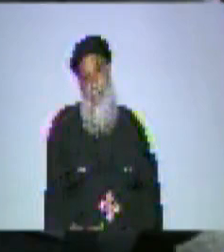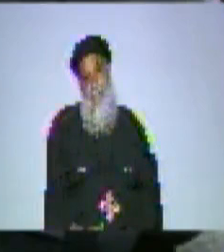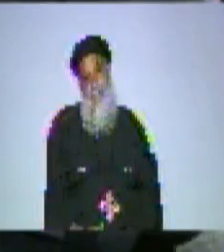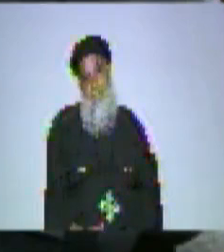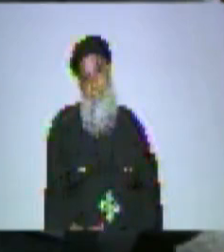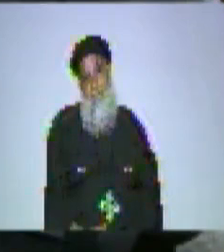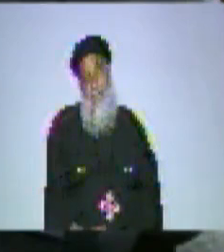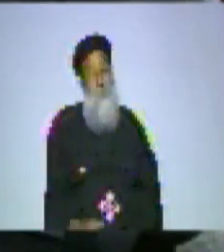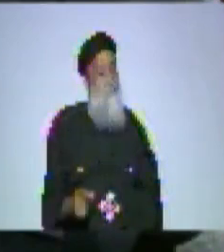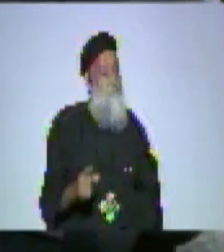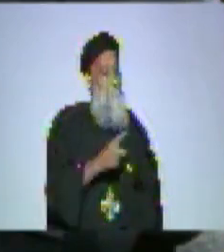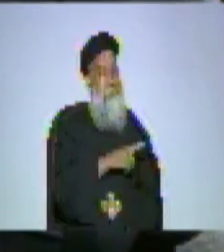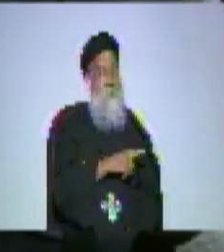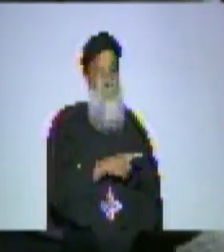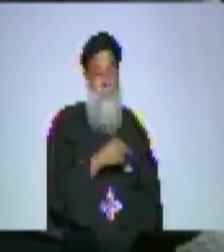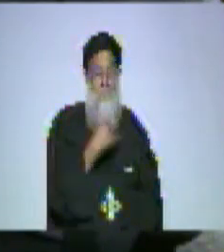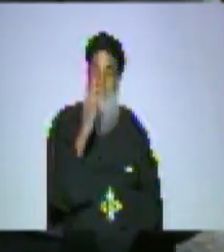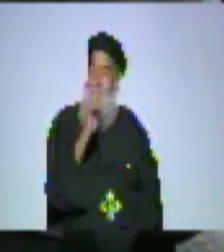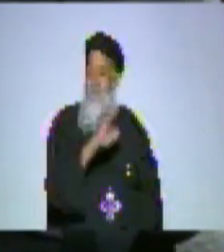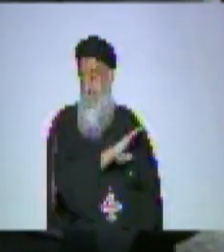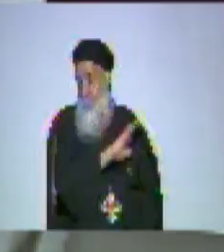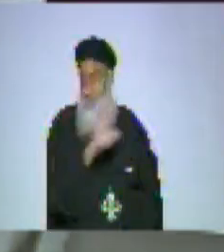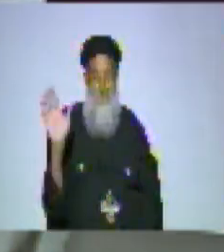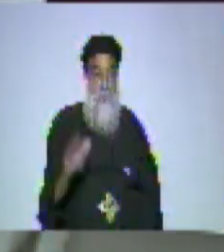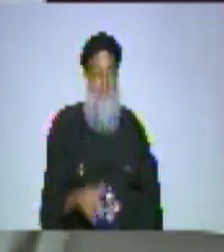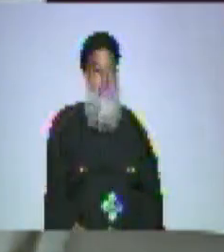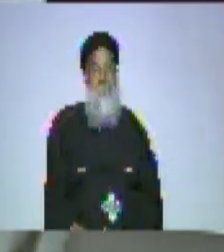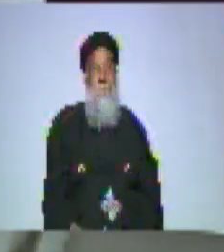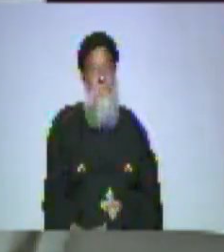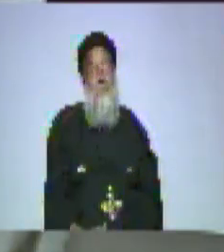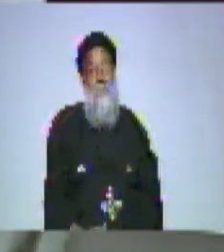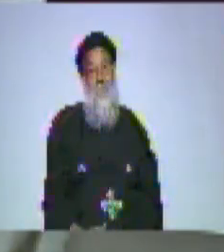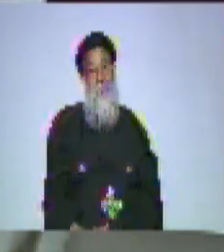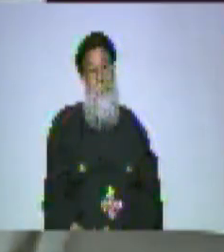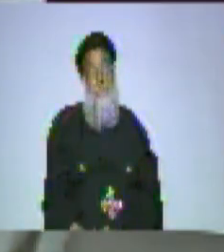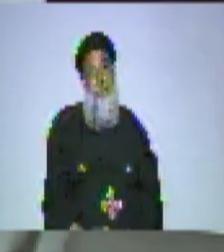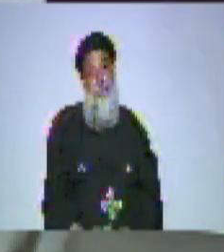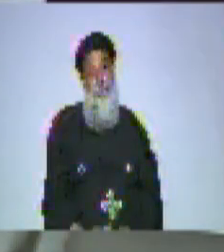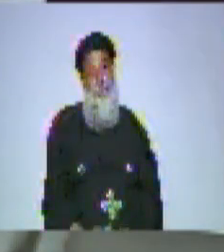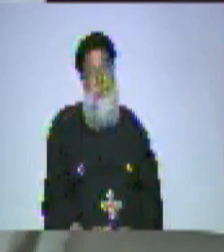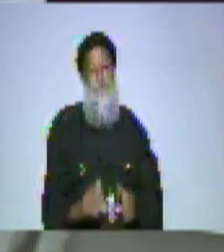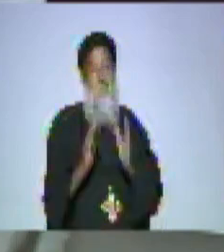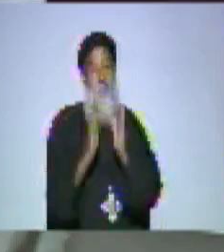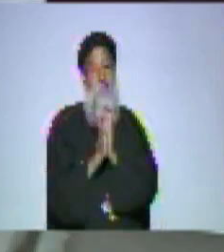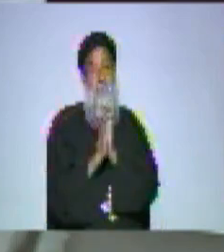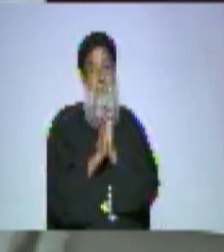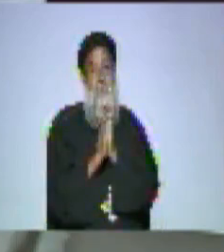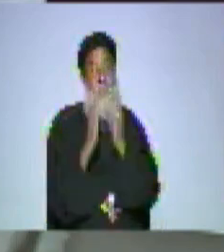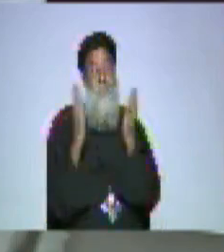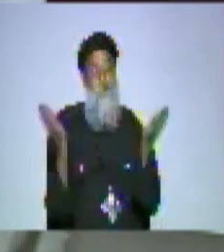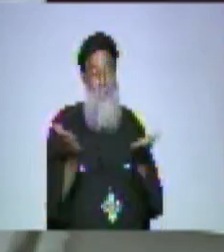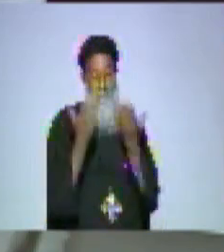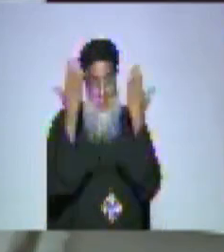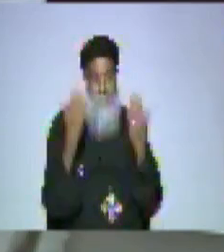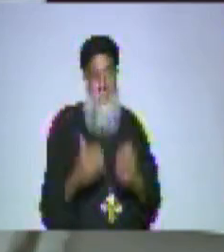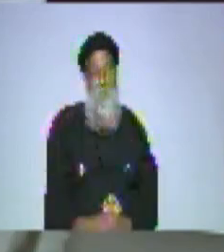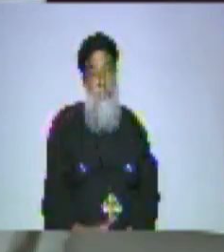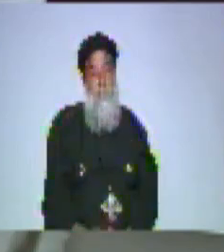ومش متواصل بيه ممكن قوي ممكن انسان يصلي وما صلىش